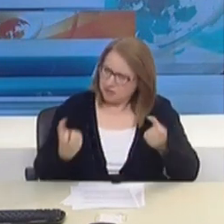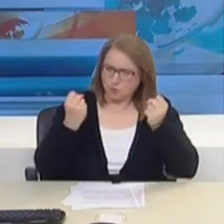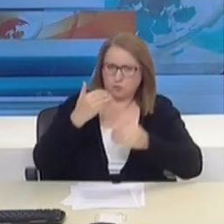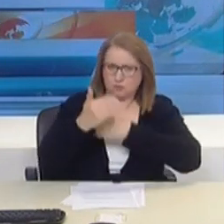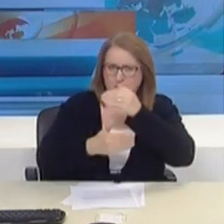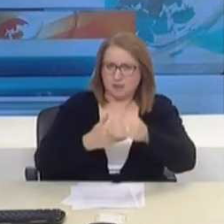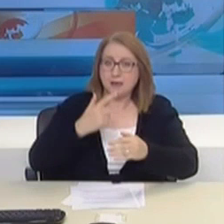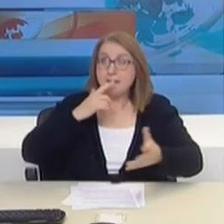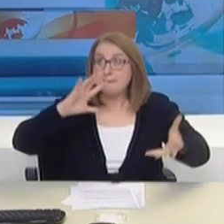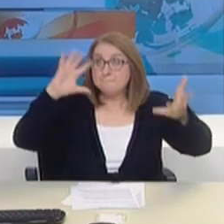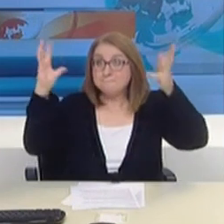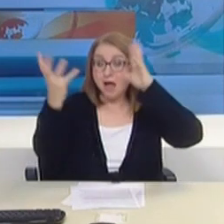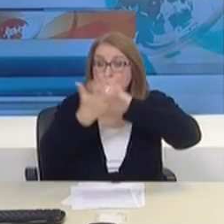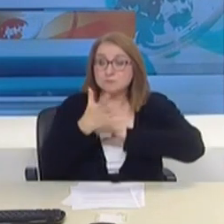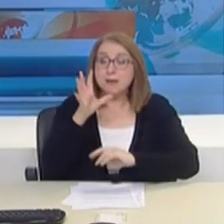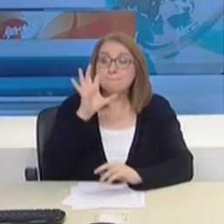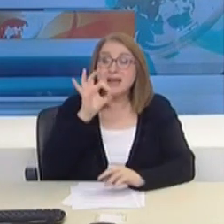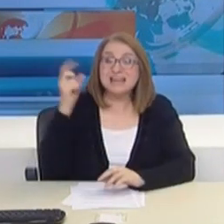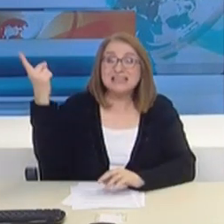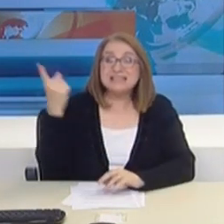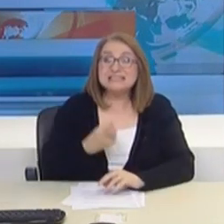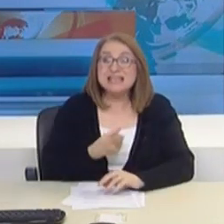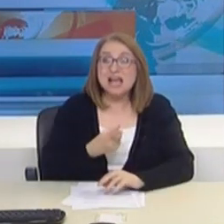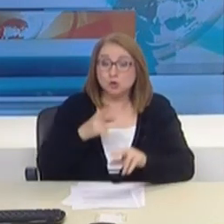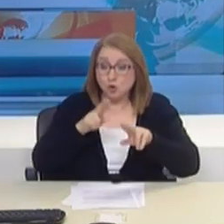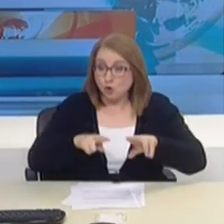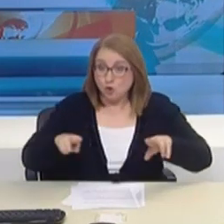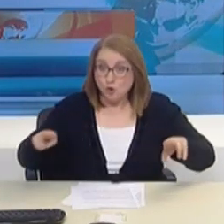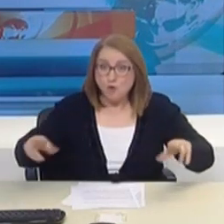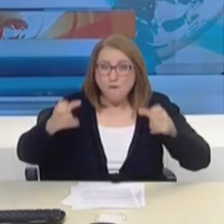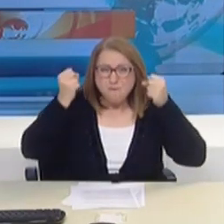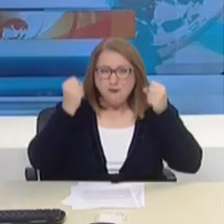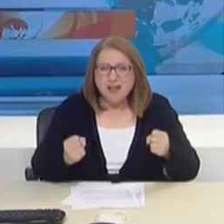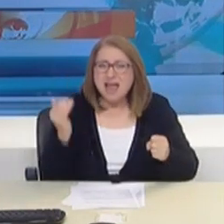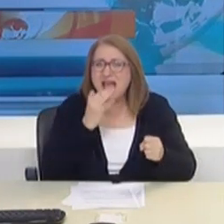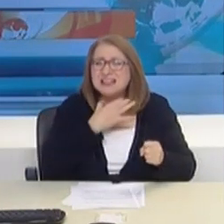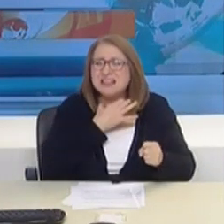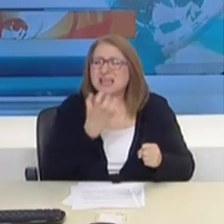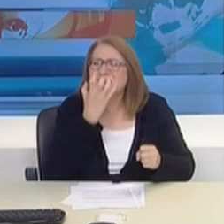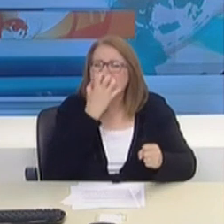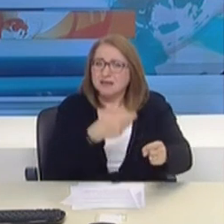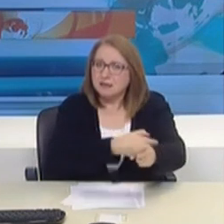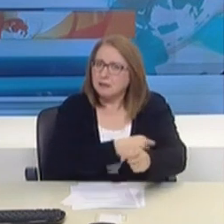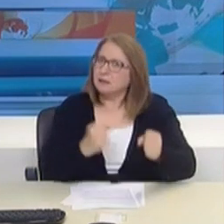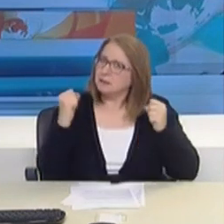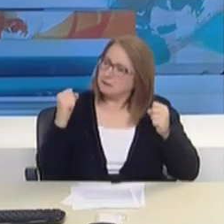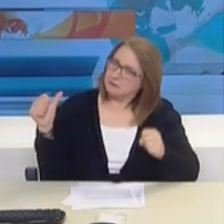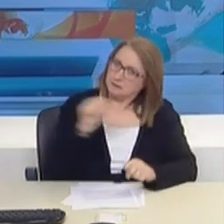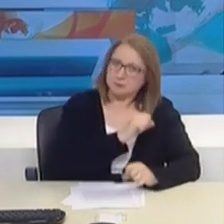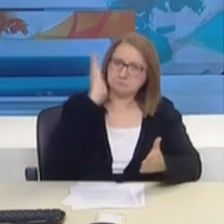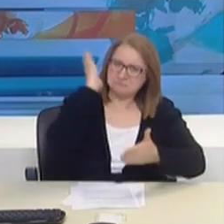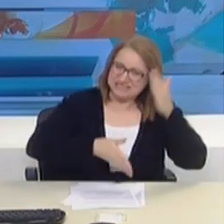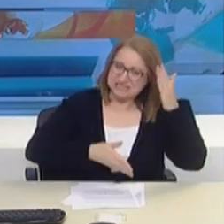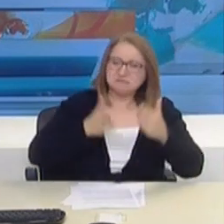ένα 50% των ασθενών που είναι διασωληνωμένοι αναρρώνει πλήρως. Ελπίζουμε ότι την καλή φροντίδα στις μονάδες μας θα δούμε και